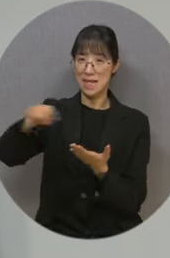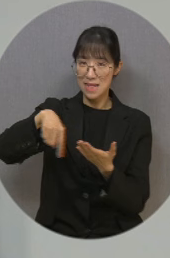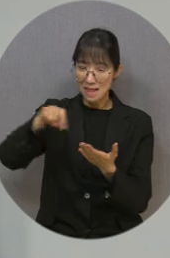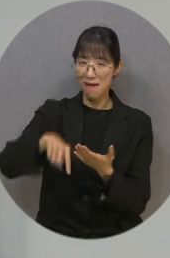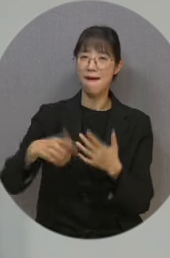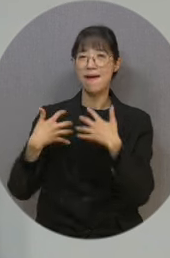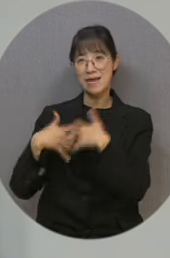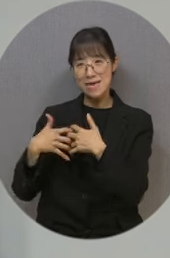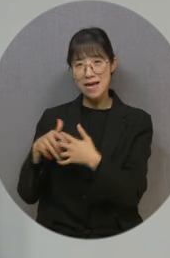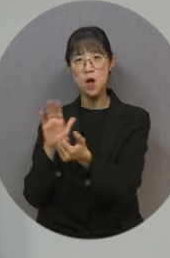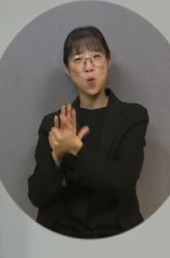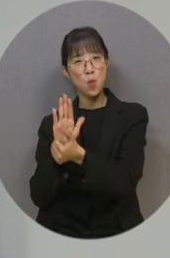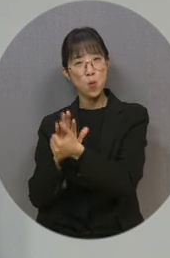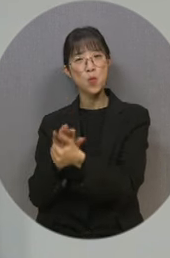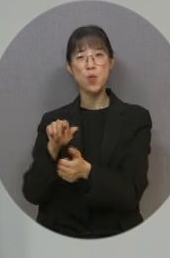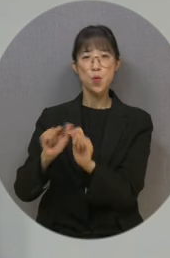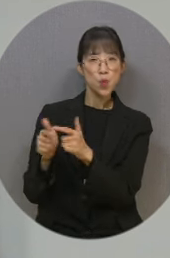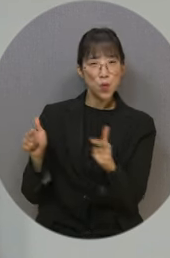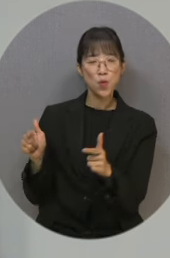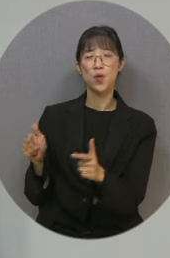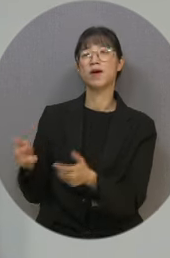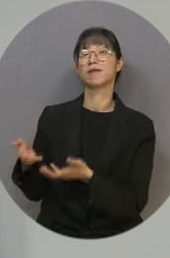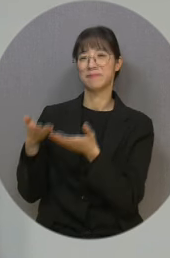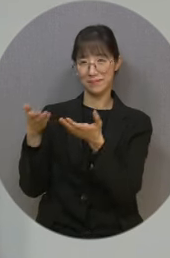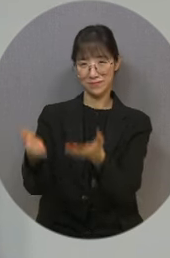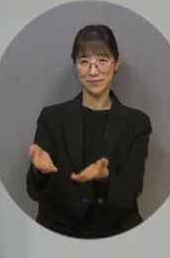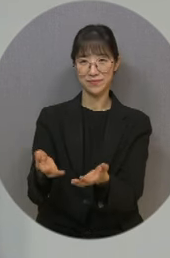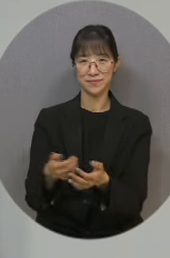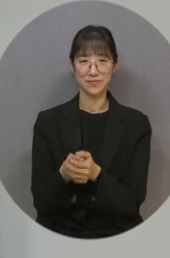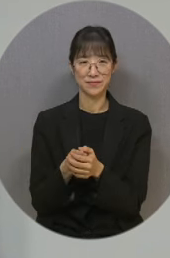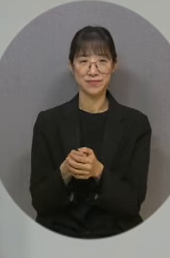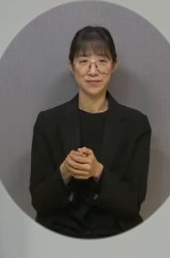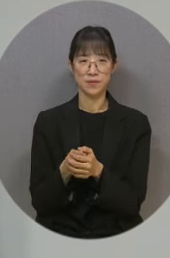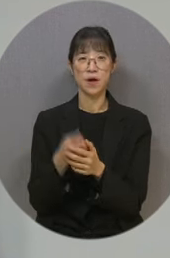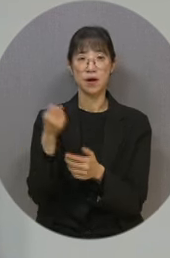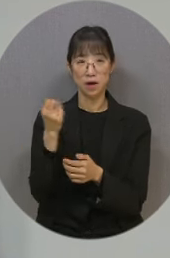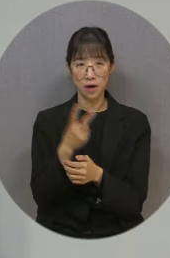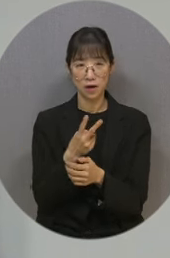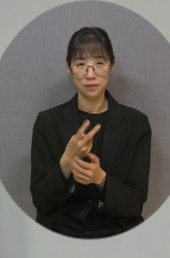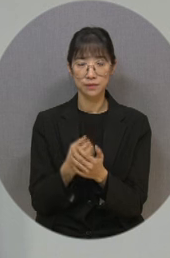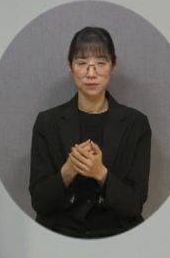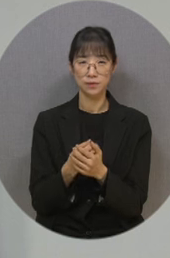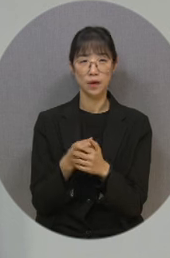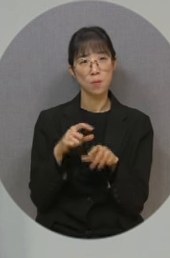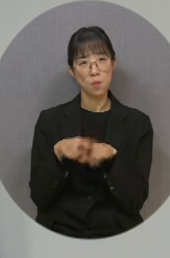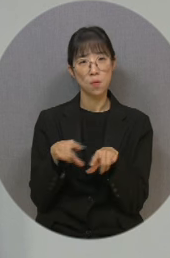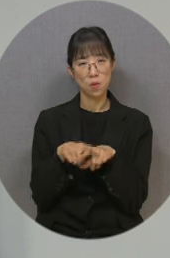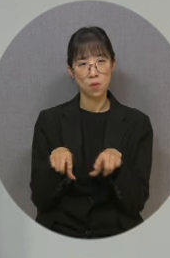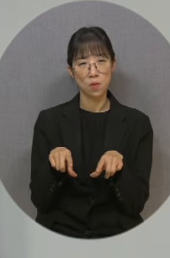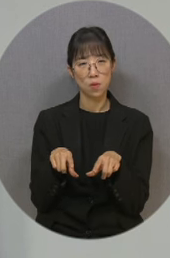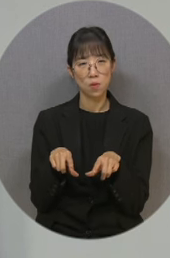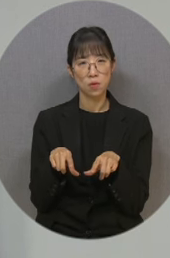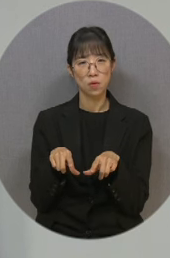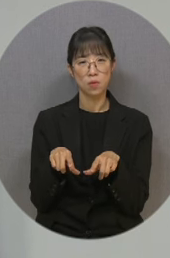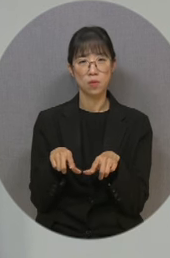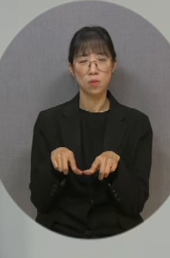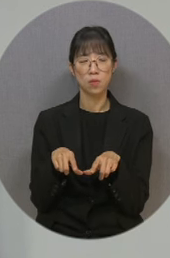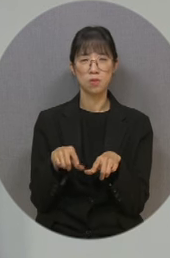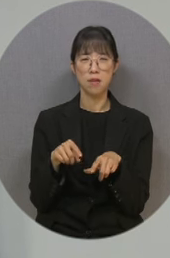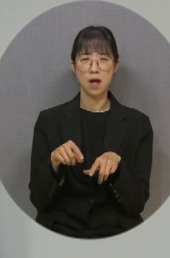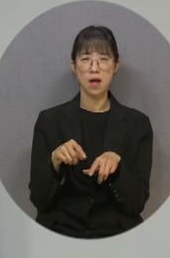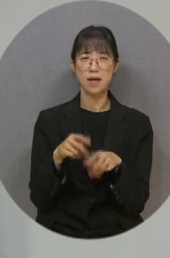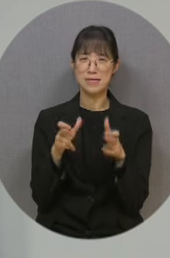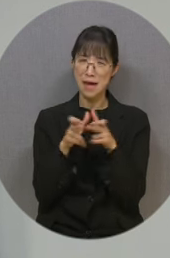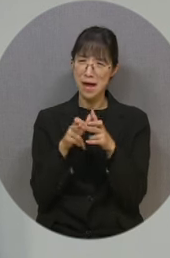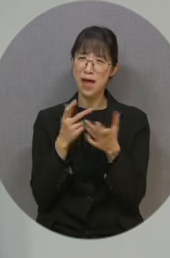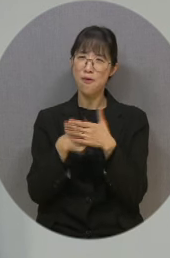내에서 보조공학 기계를 지원해 줍니다 그 외에도 보통 이제 저희가 편의시설 같은